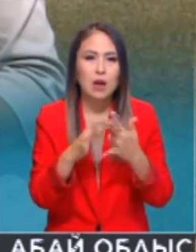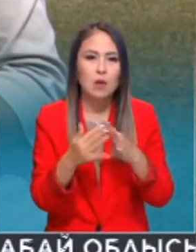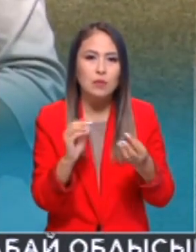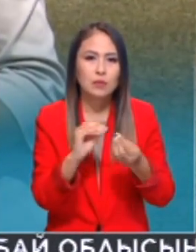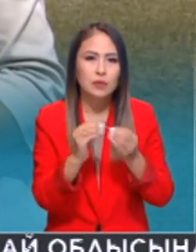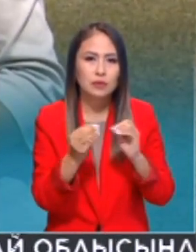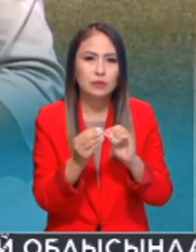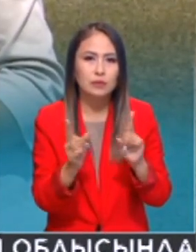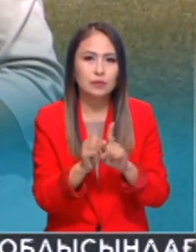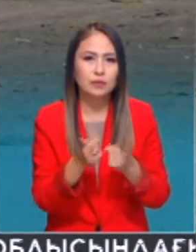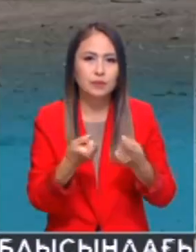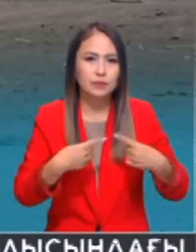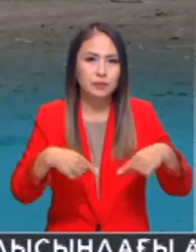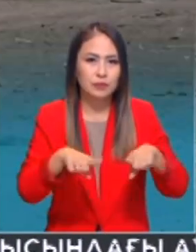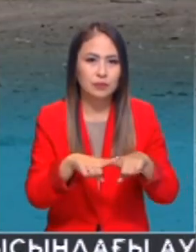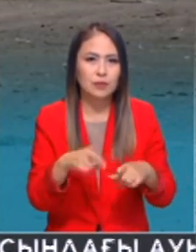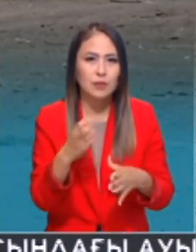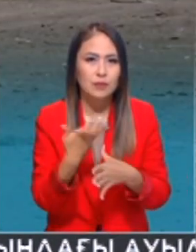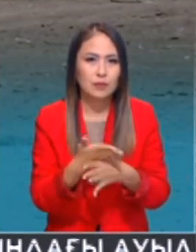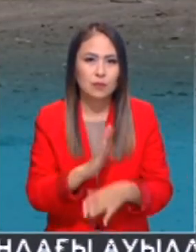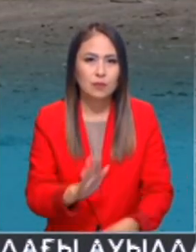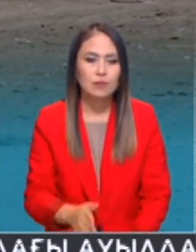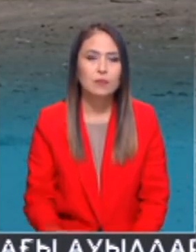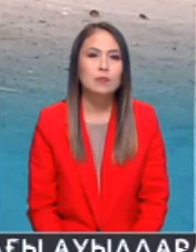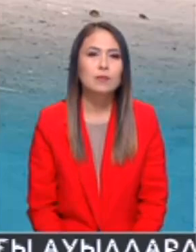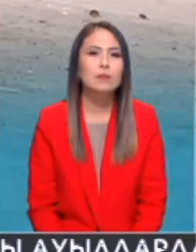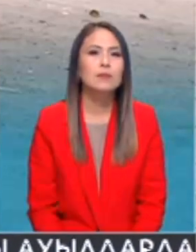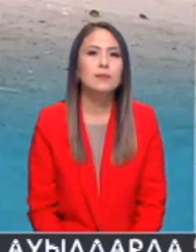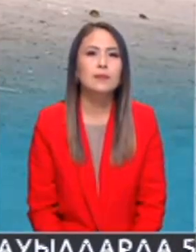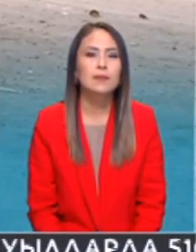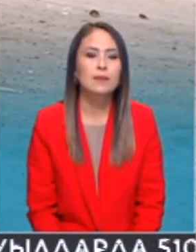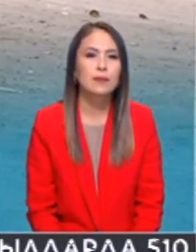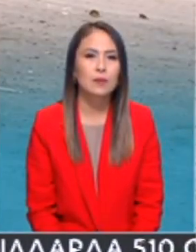мәселесінде ұйымдастыра алатын емес. Асима Нұрбайқызы, Бақтияр Омар, Қазақстан ұлттық телеарнасы.